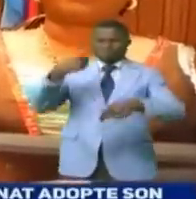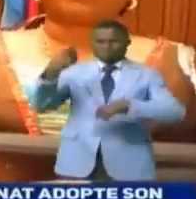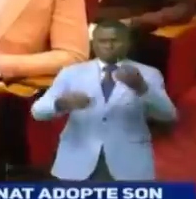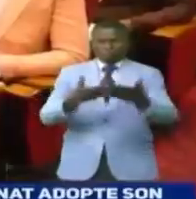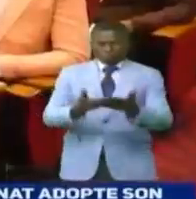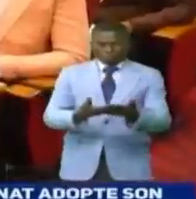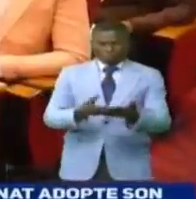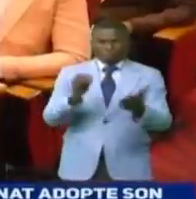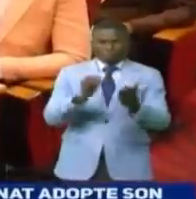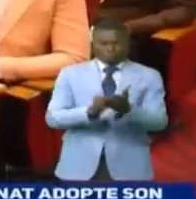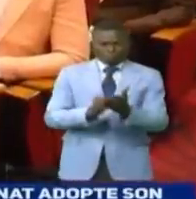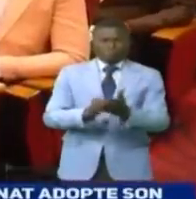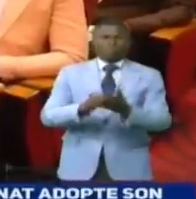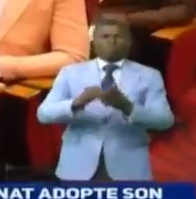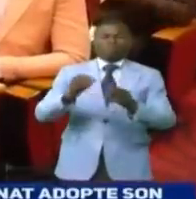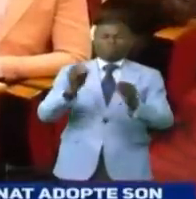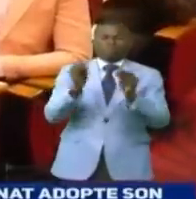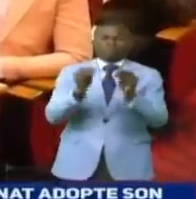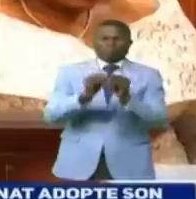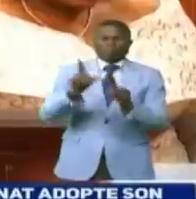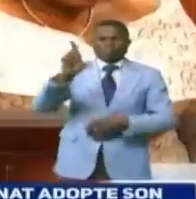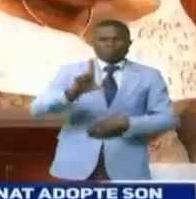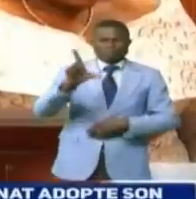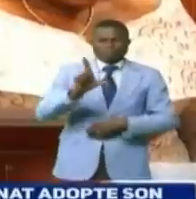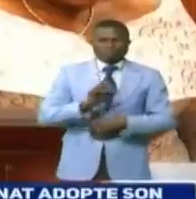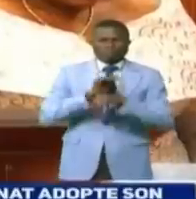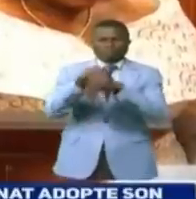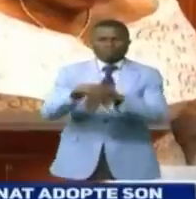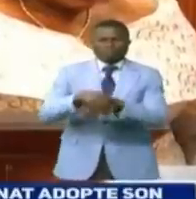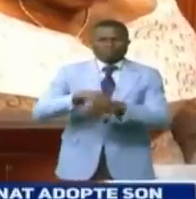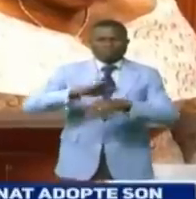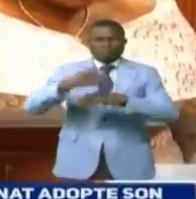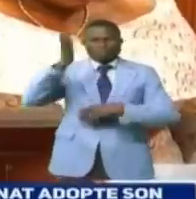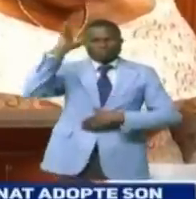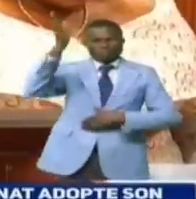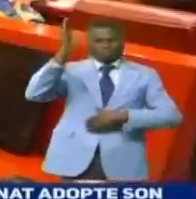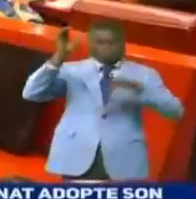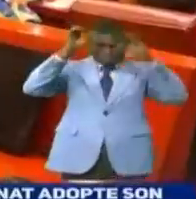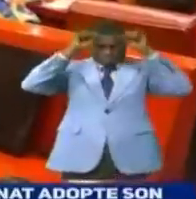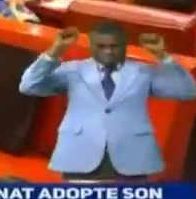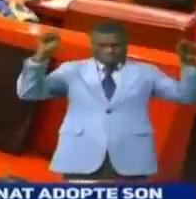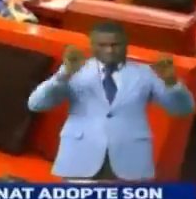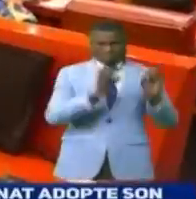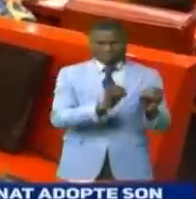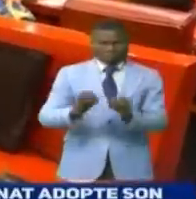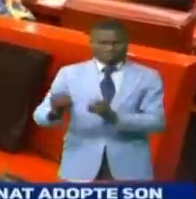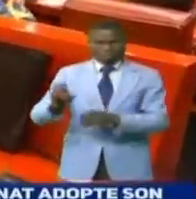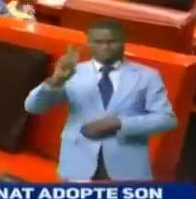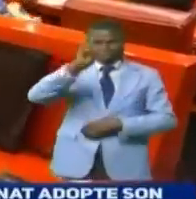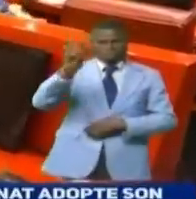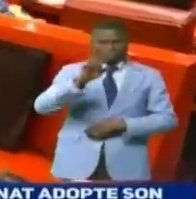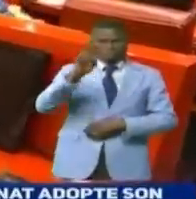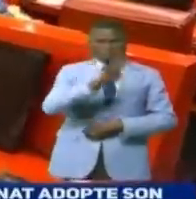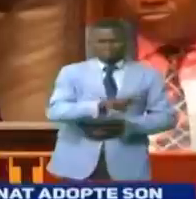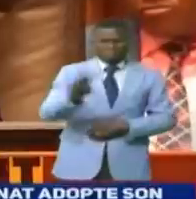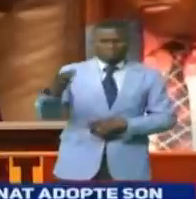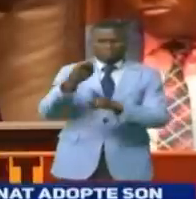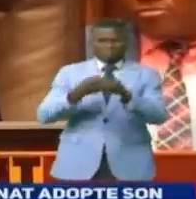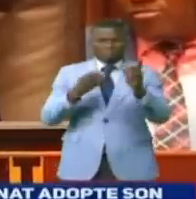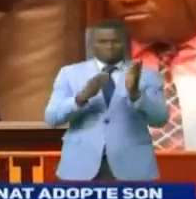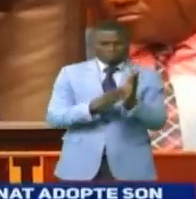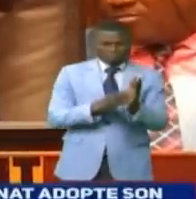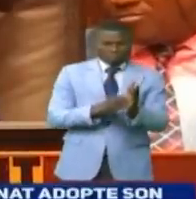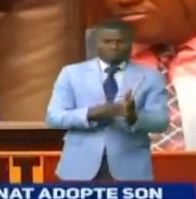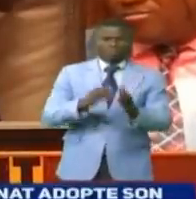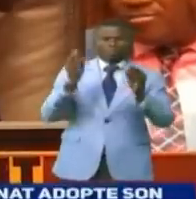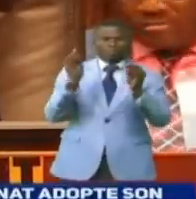faut noter que la plénière de lundi est intervenue après la conférence des présidents qui s'est tenue vendredi 22 septembre.